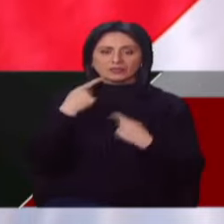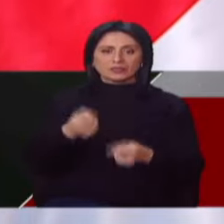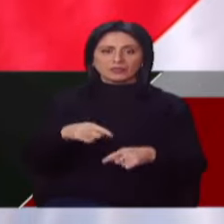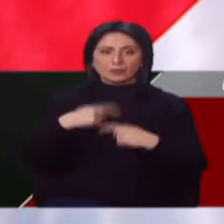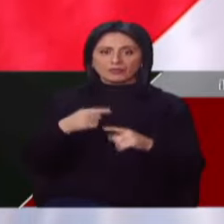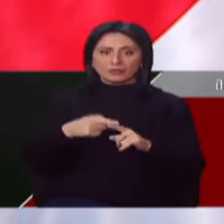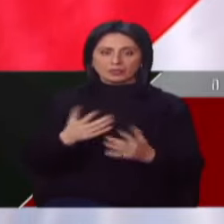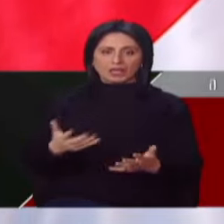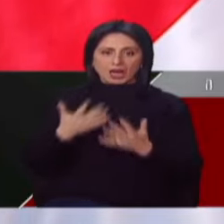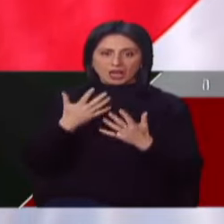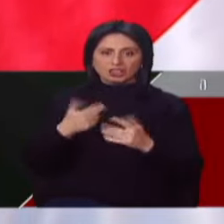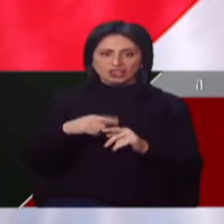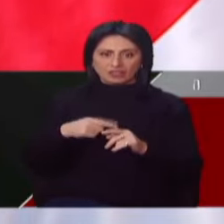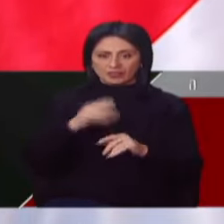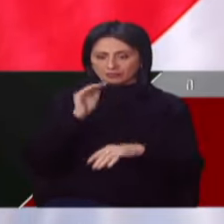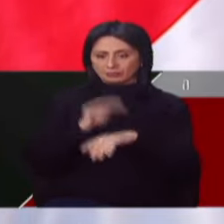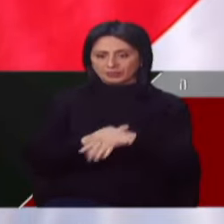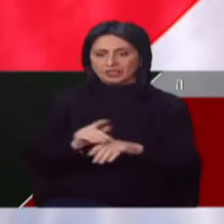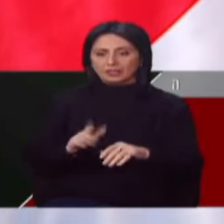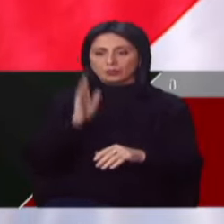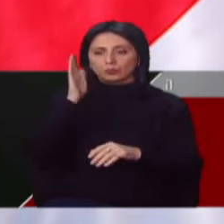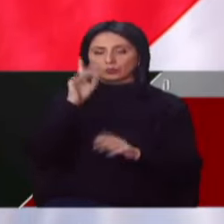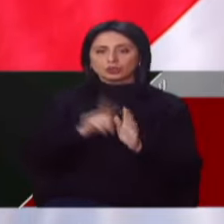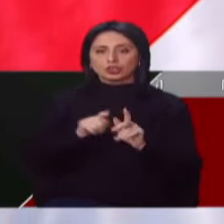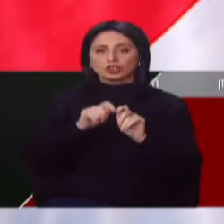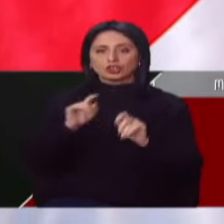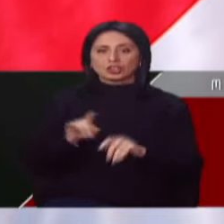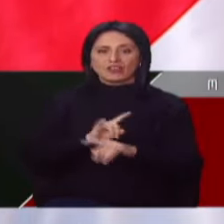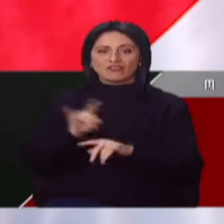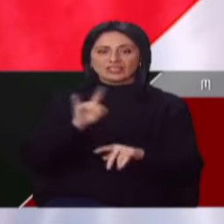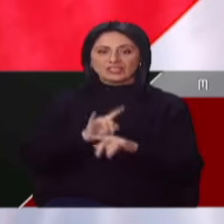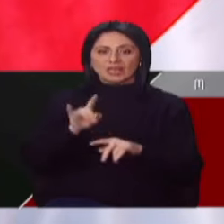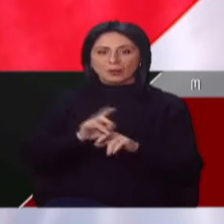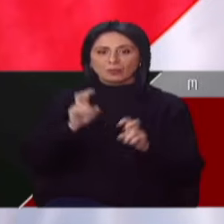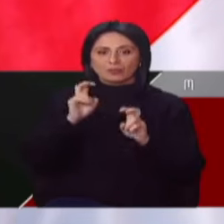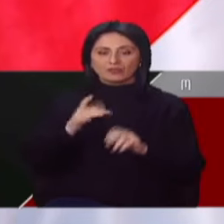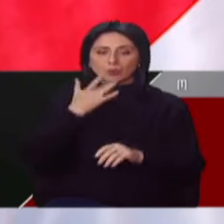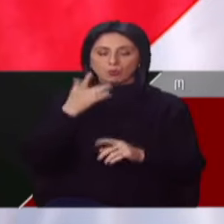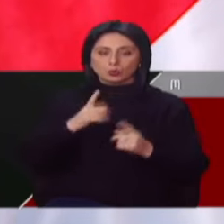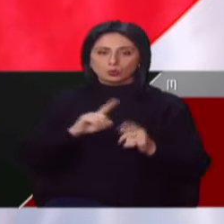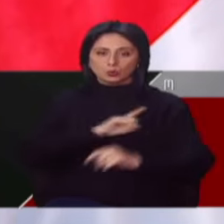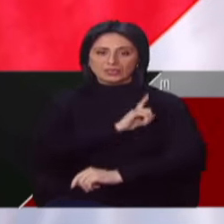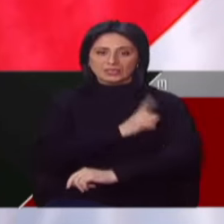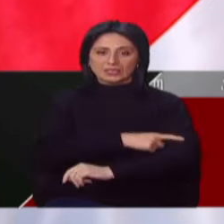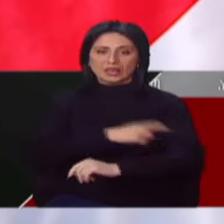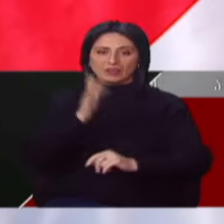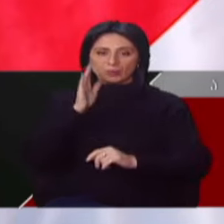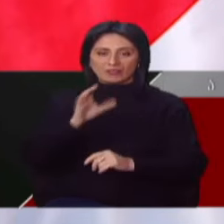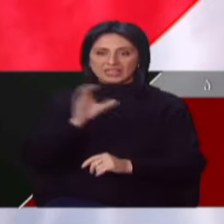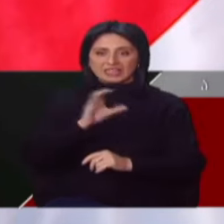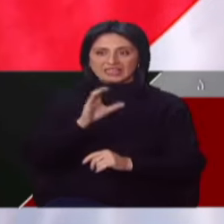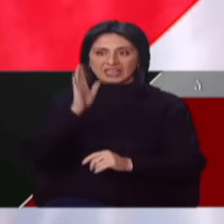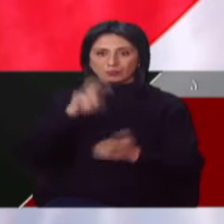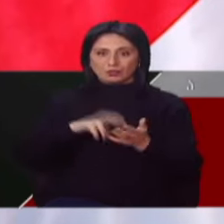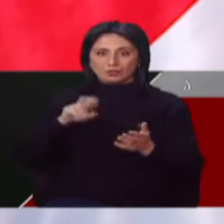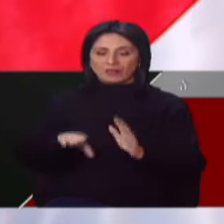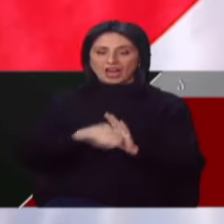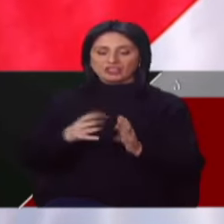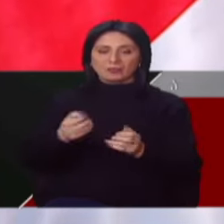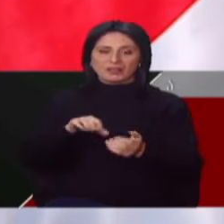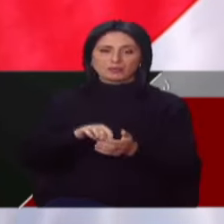ხო, აშკარად ის ამბირებს შექმნას ფსევდო შუაშისტური პოლიტიკური ძალა, ამისთვის გადადგება სექტემბერში და